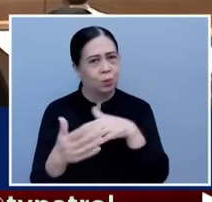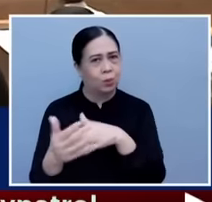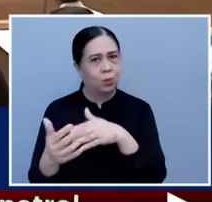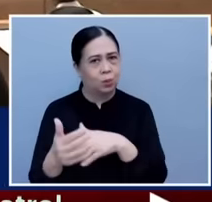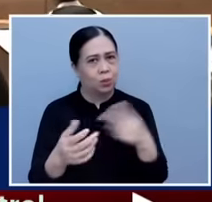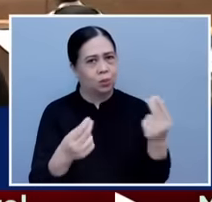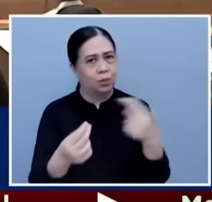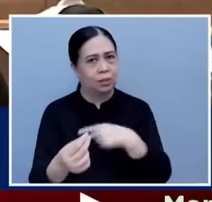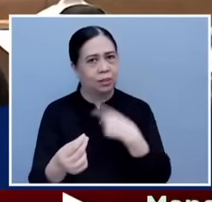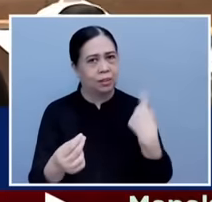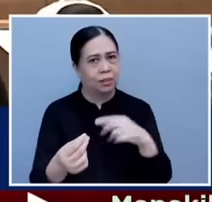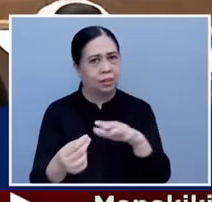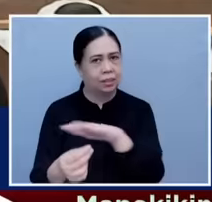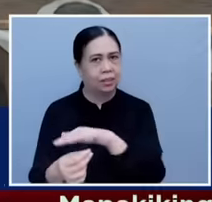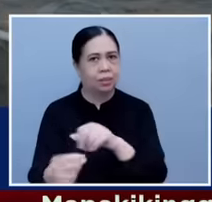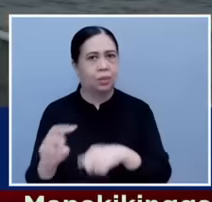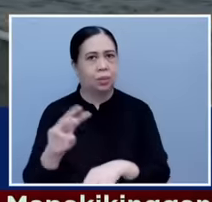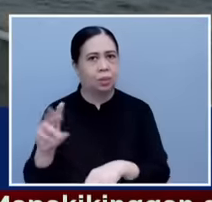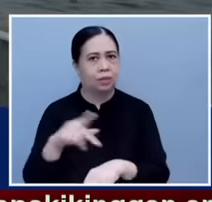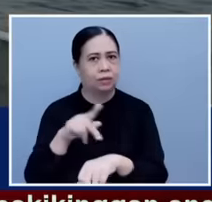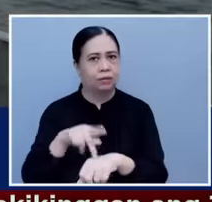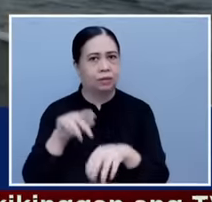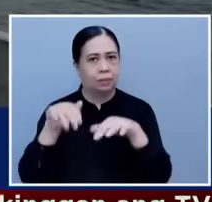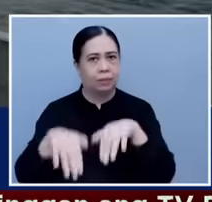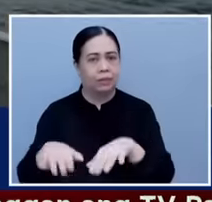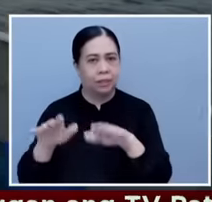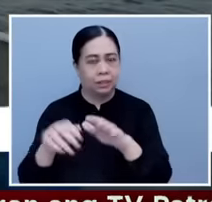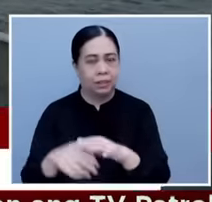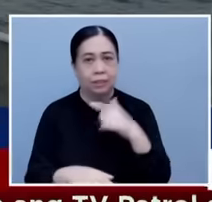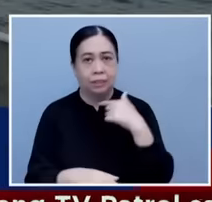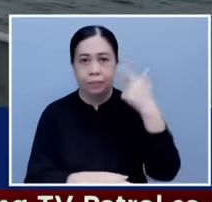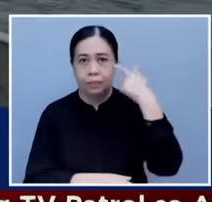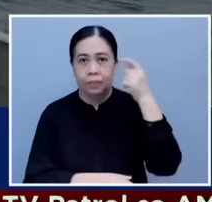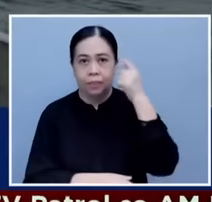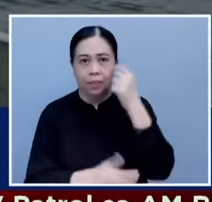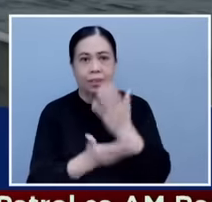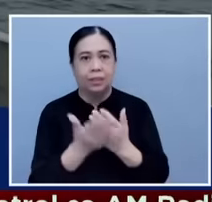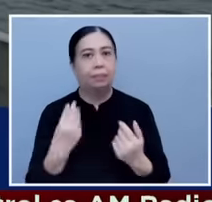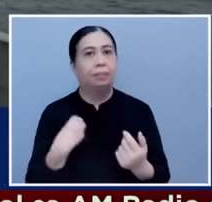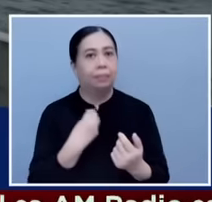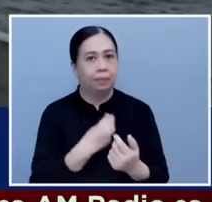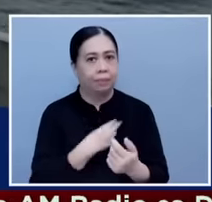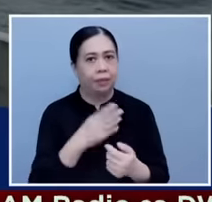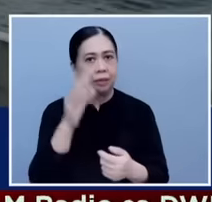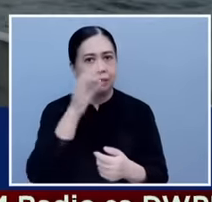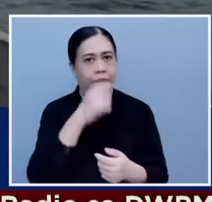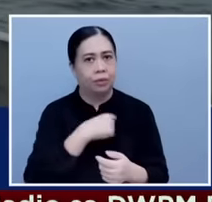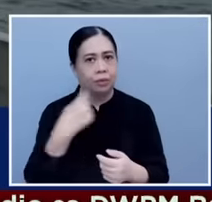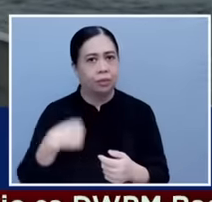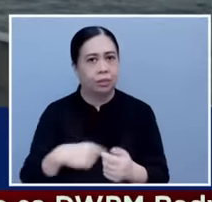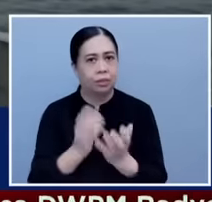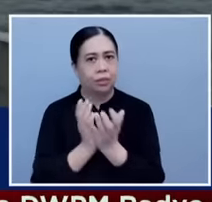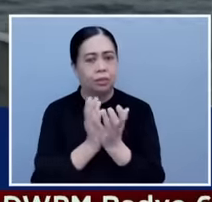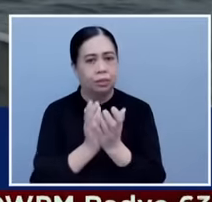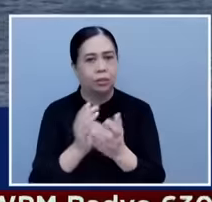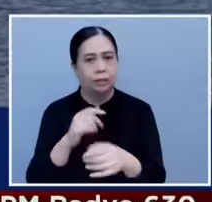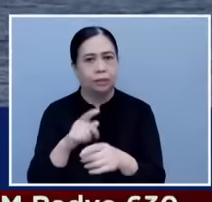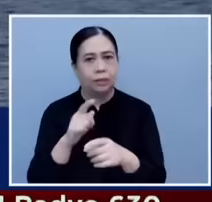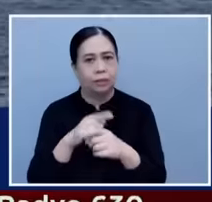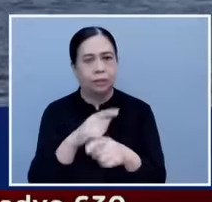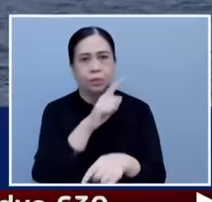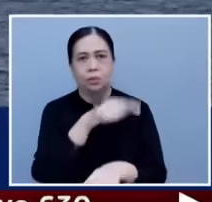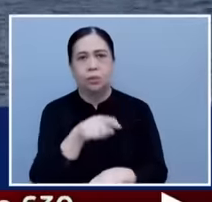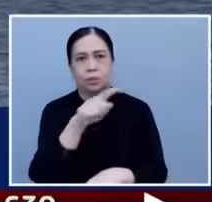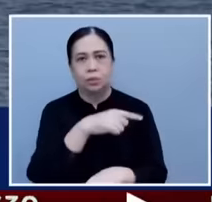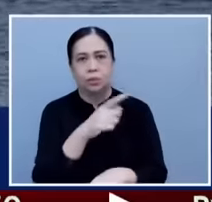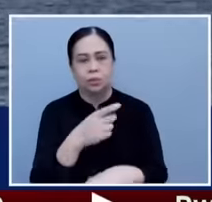ng China sa West Philippine Sea. Ayon kay Teodoro, ilang miyembro rin ng mga Filipino-Chinese community sa bansa ang bumabatikos sa